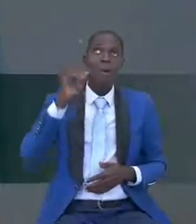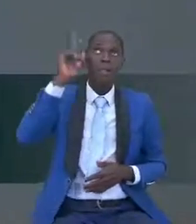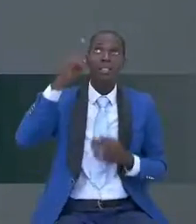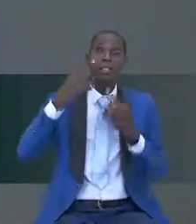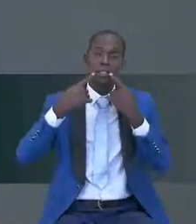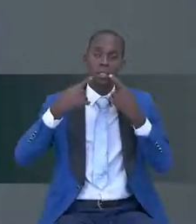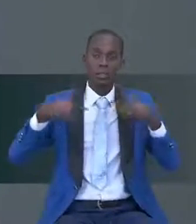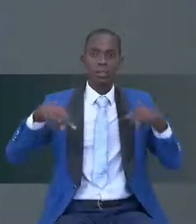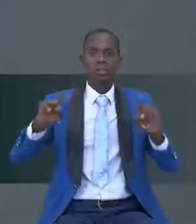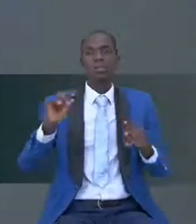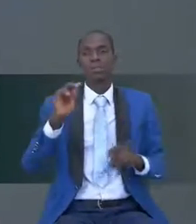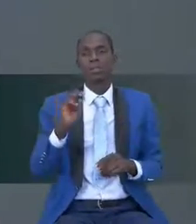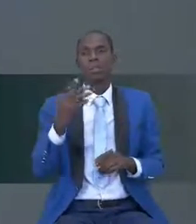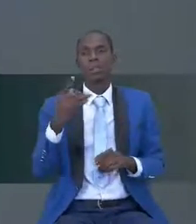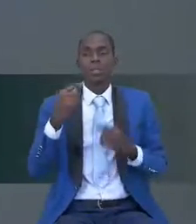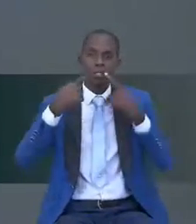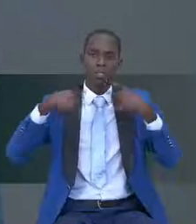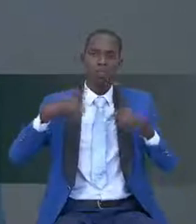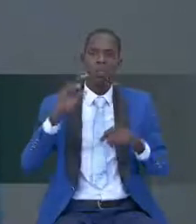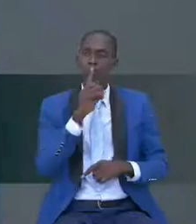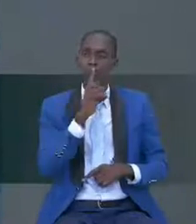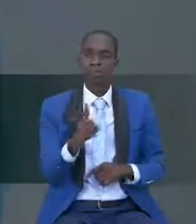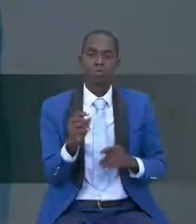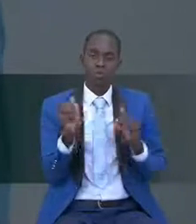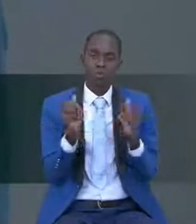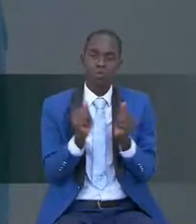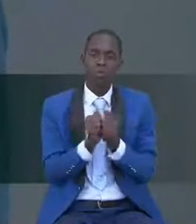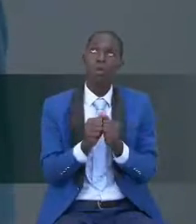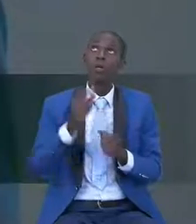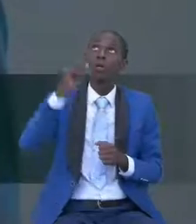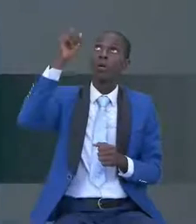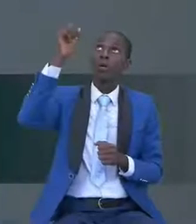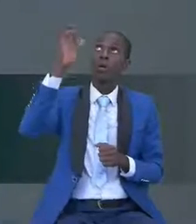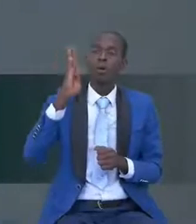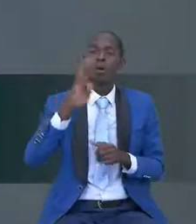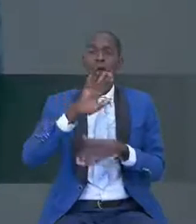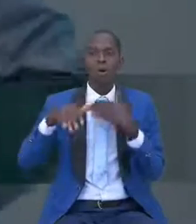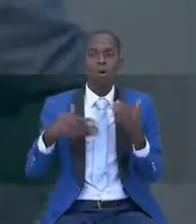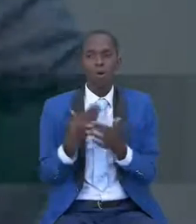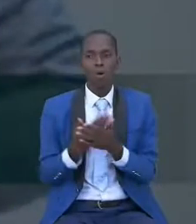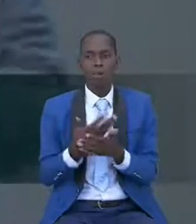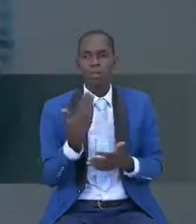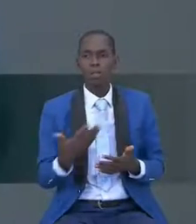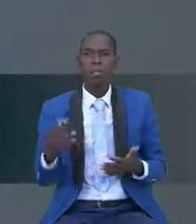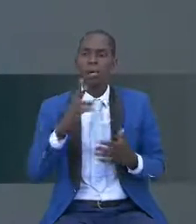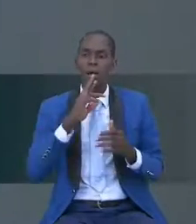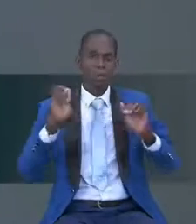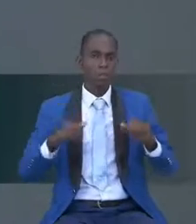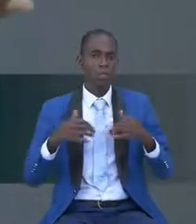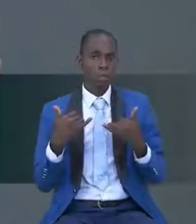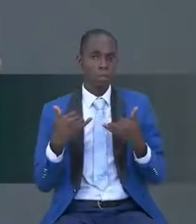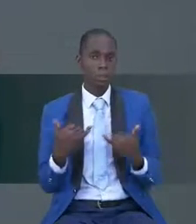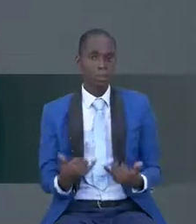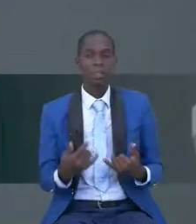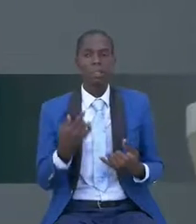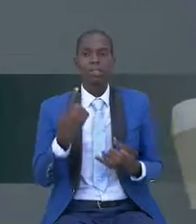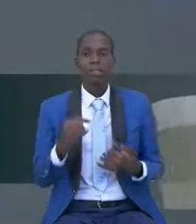la déclaration des faits avec Dieu, tout est possible. Maintenant,